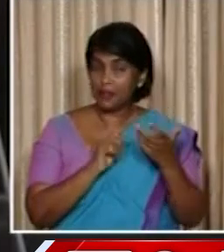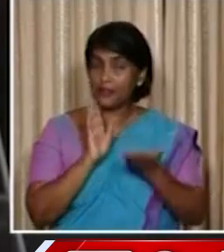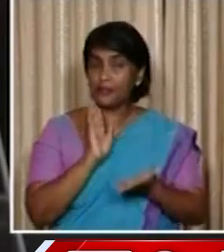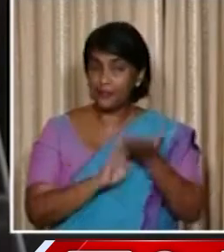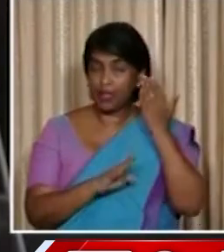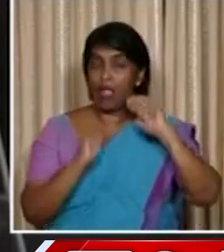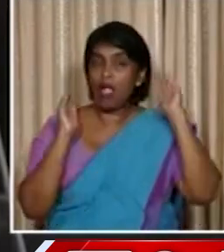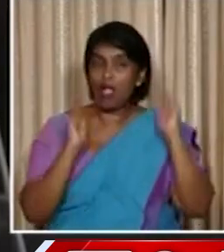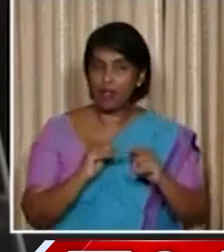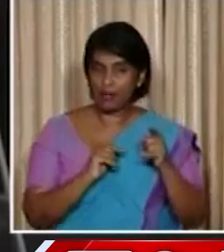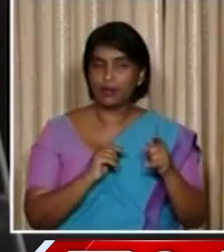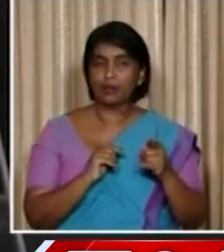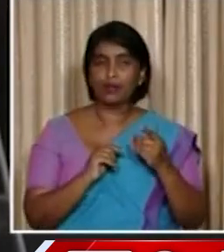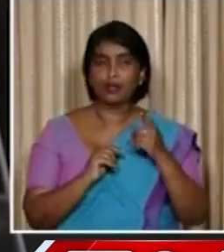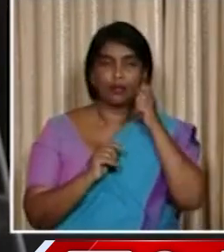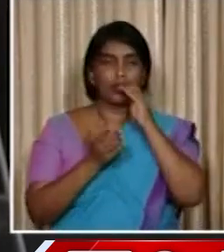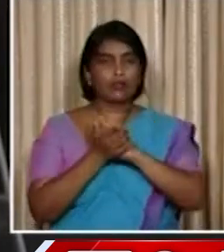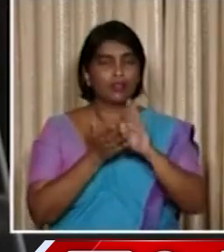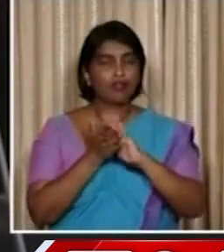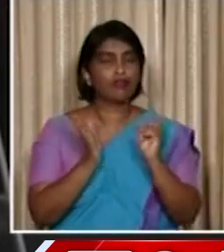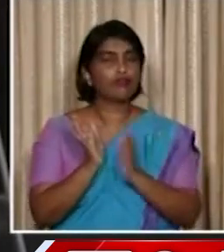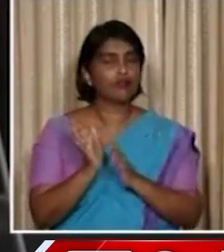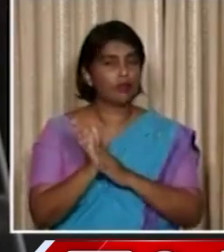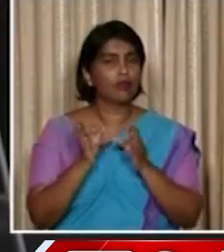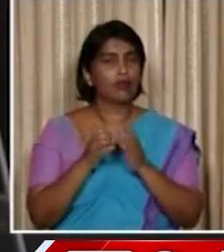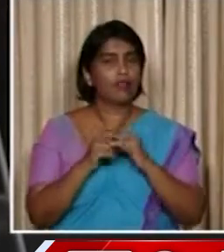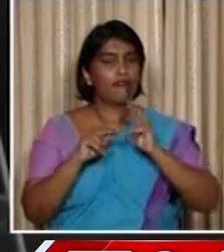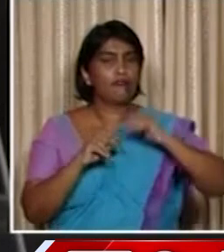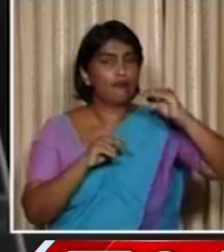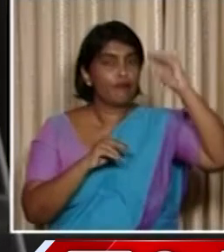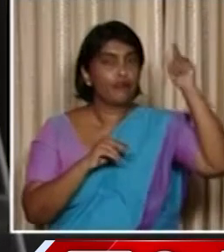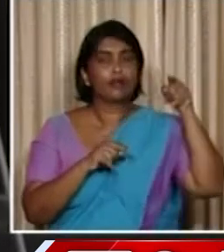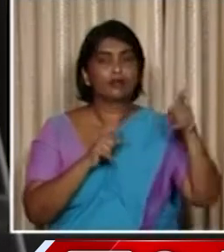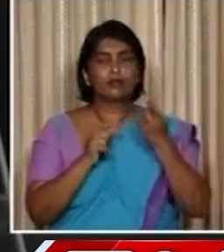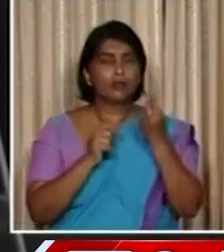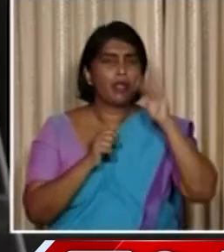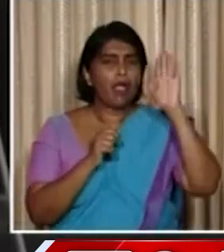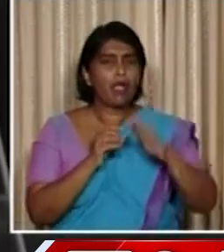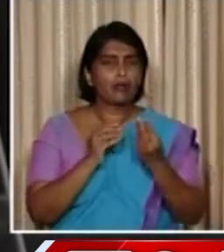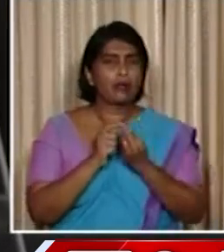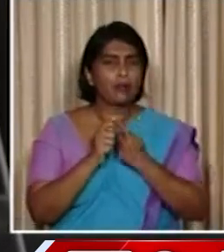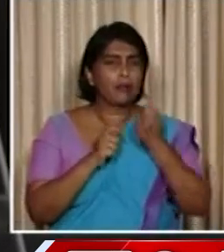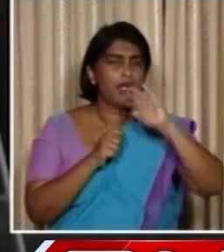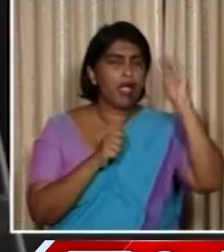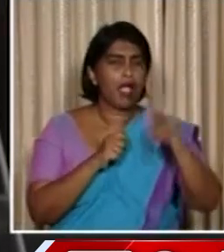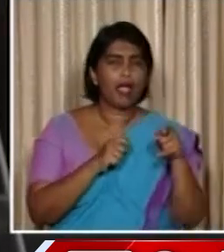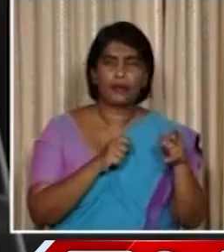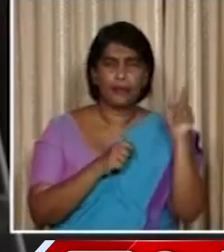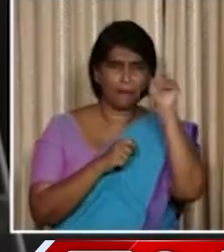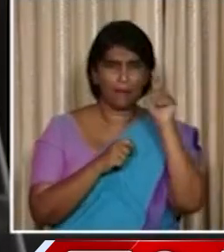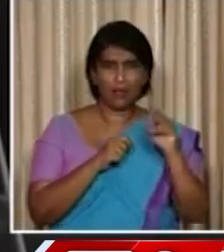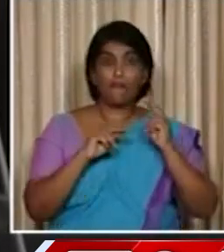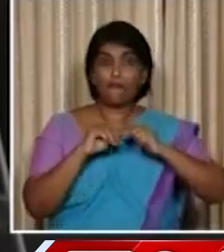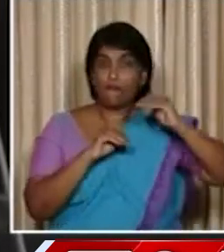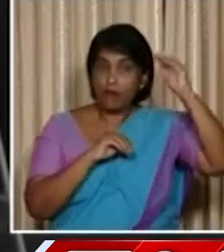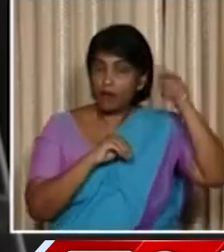වැඩිය අඩුවෙන් ඇයි මහජන උපේක්ෂිතා කොමිසම තට්ටු නිවාසවල පදිංචි කට්ටියට ගාස්තු අඩු කරේ කියලා තට්ටු